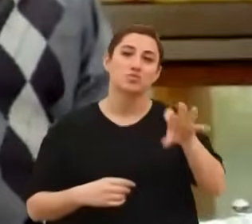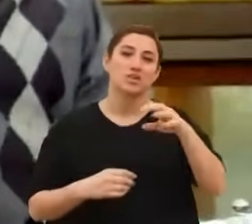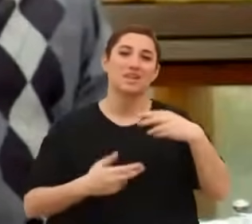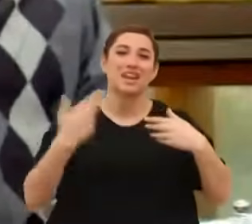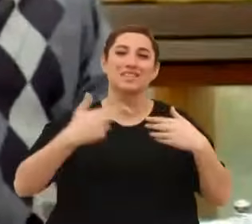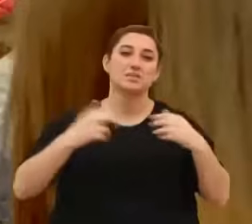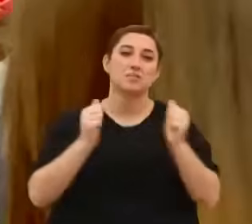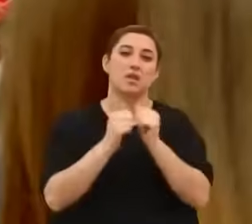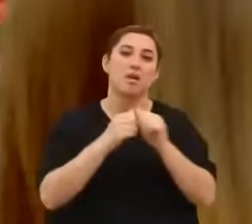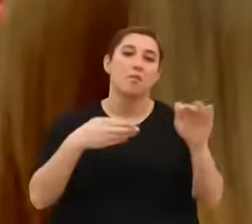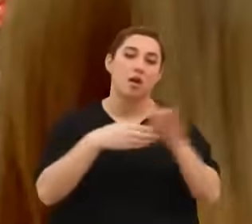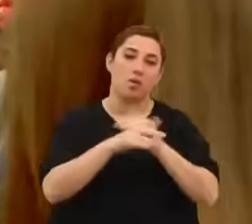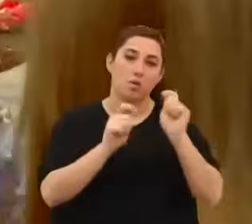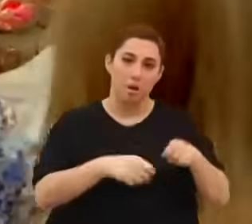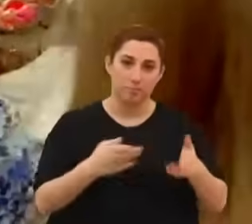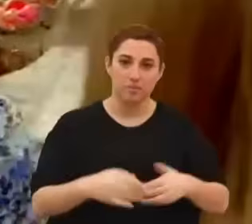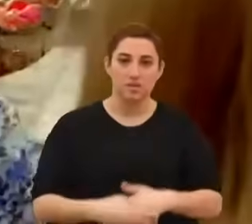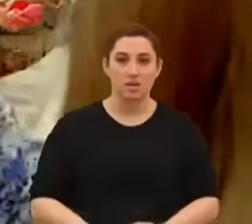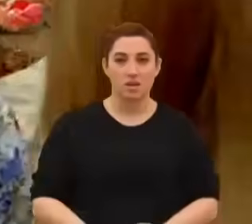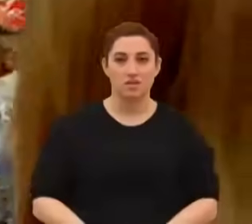resminin arasına koydular.